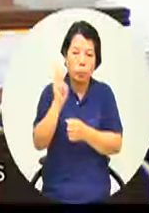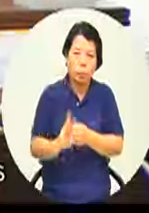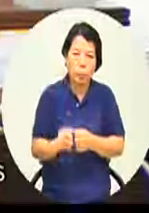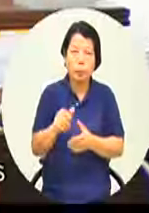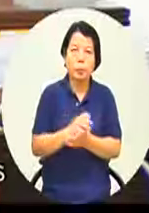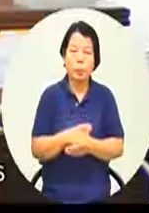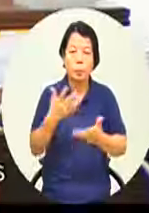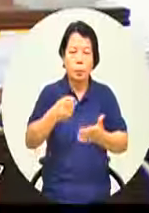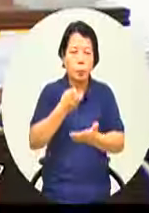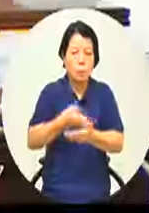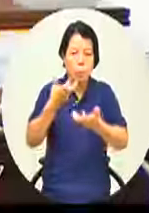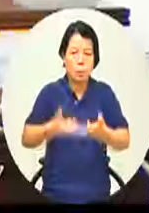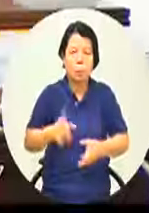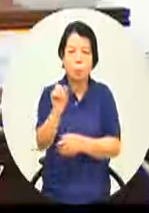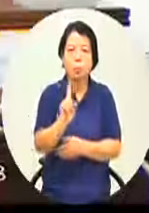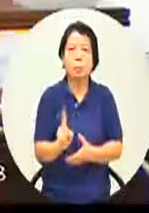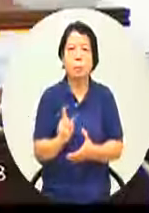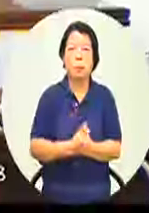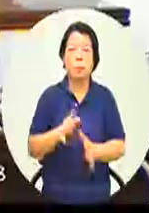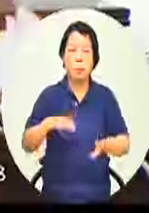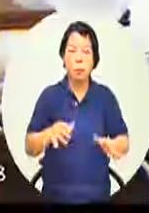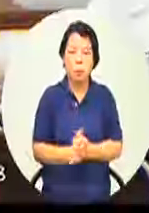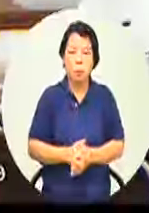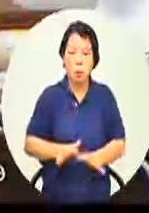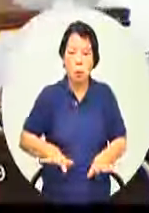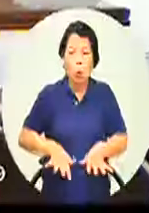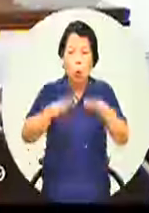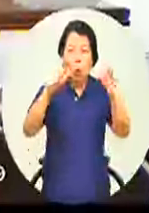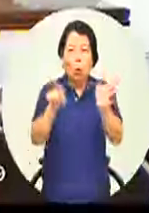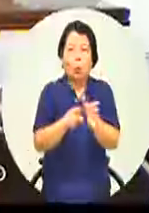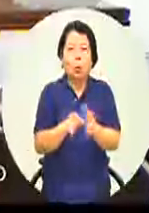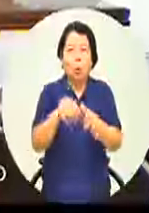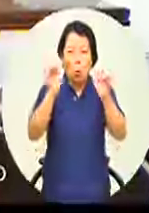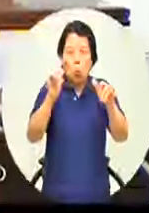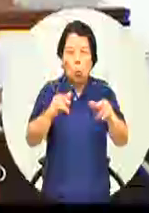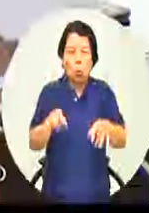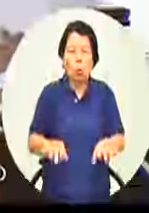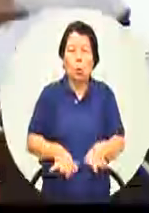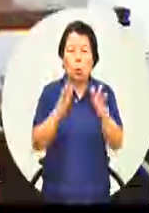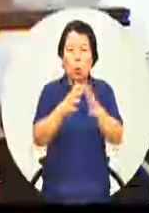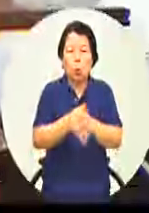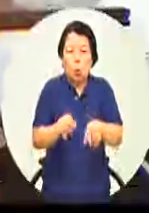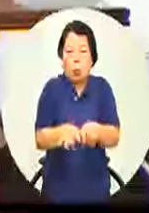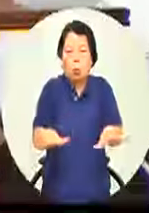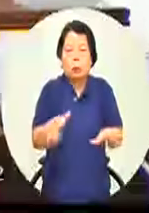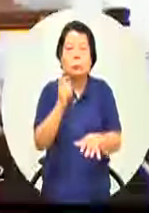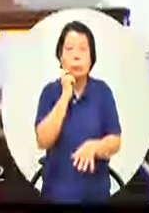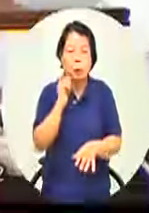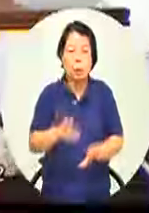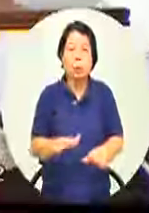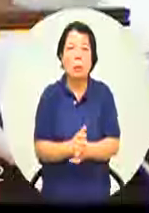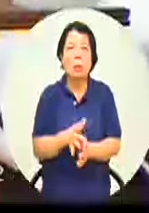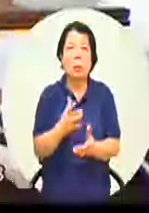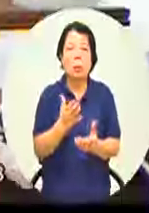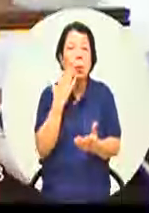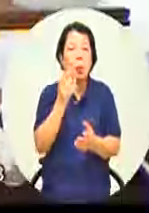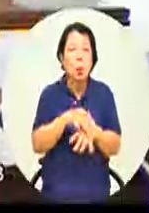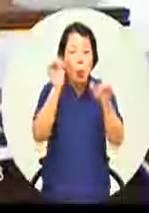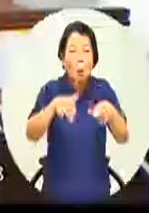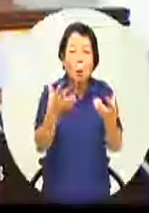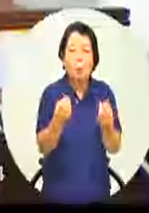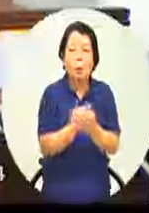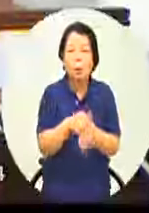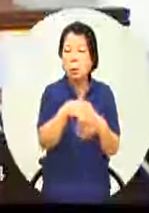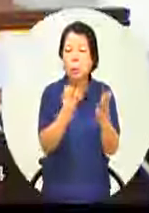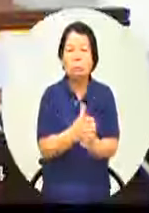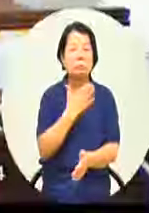现在很严重，就是说我们爆洪的时候最高这一波对堂下，哇！没雨的时阵，大家都没半滴水，那